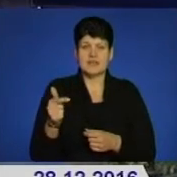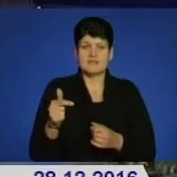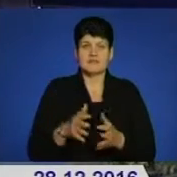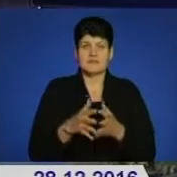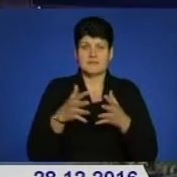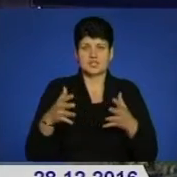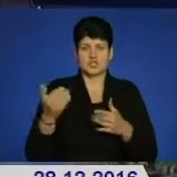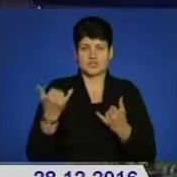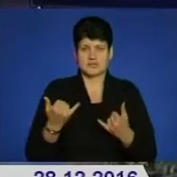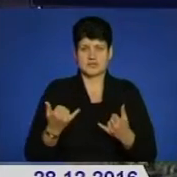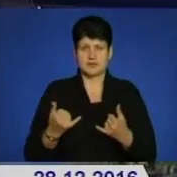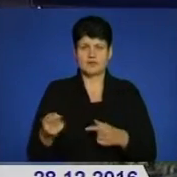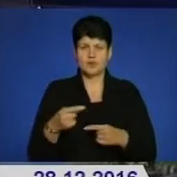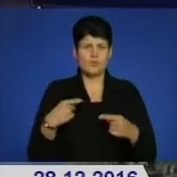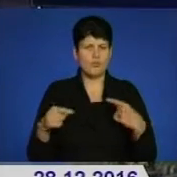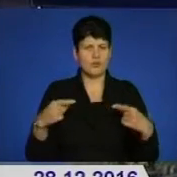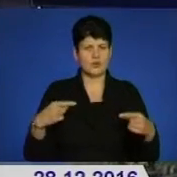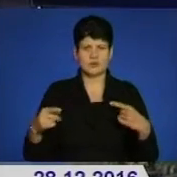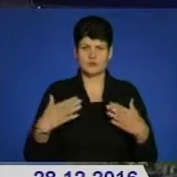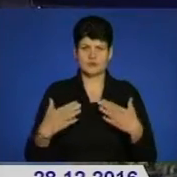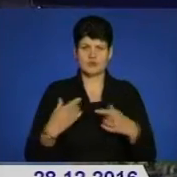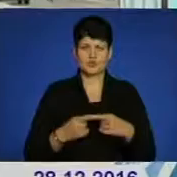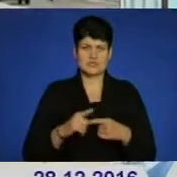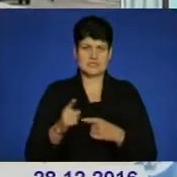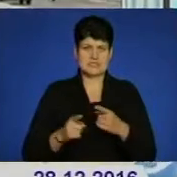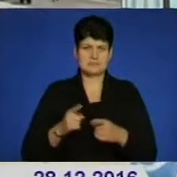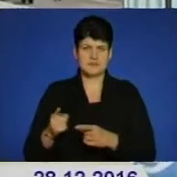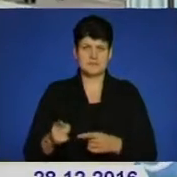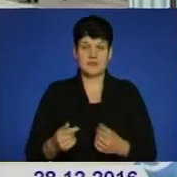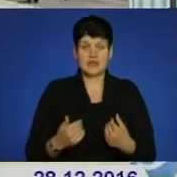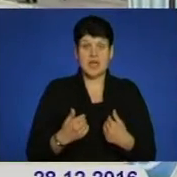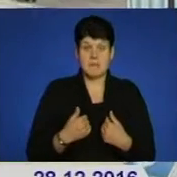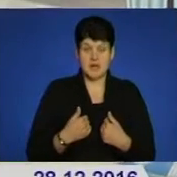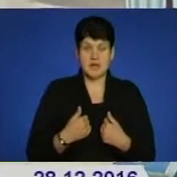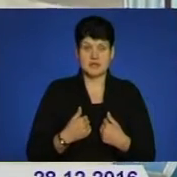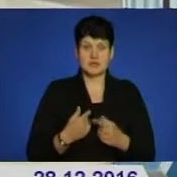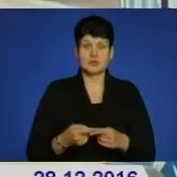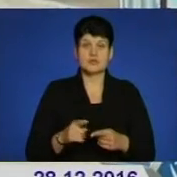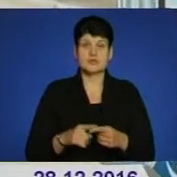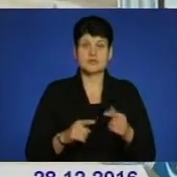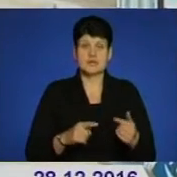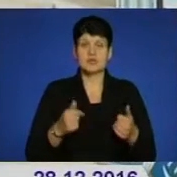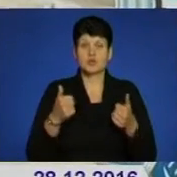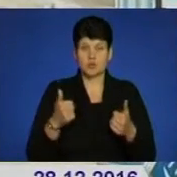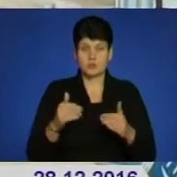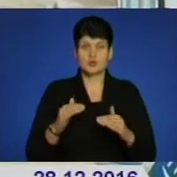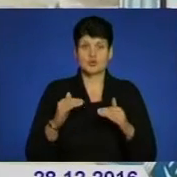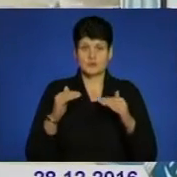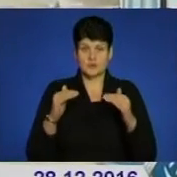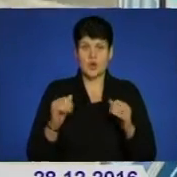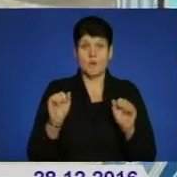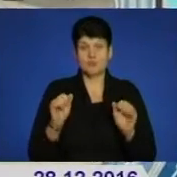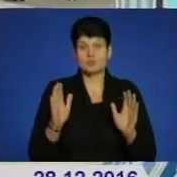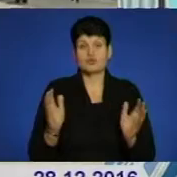ніж зараз. Тернополяни по-різному реагують на такі зміни. Як для мене, то воно добре, що підвищили, може менше будуть